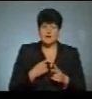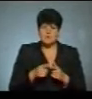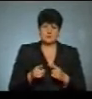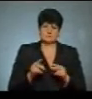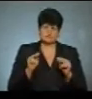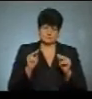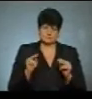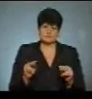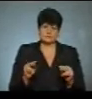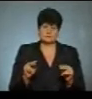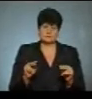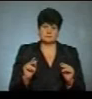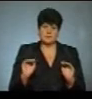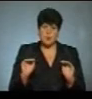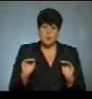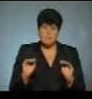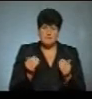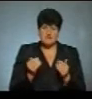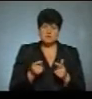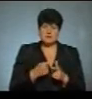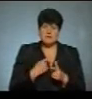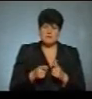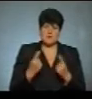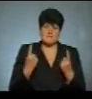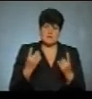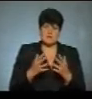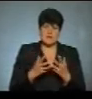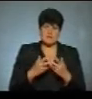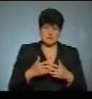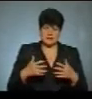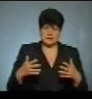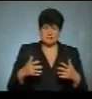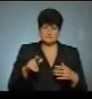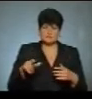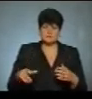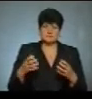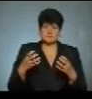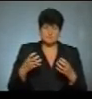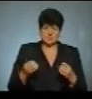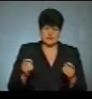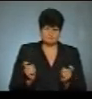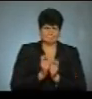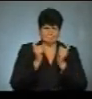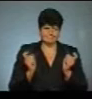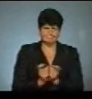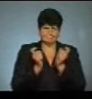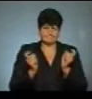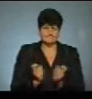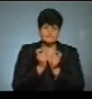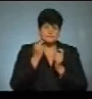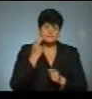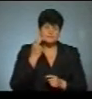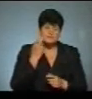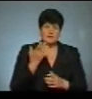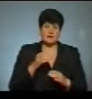об'єктивно обмежене, або велика кількість осіб, ще які конфліктують між собою, або, може,